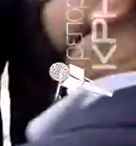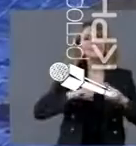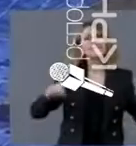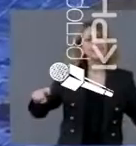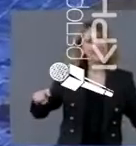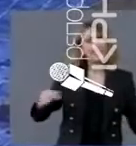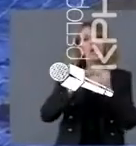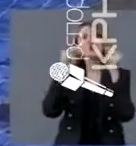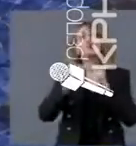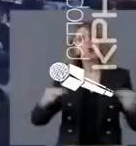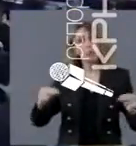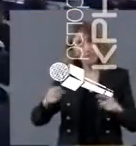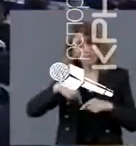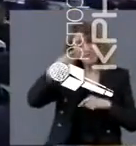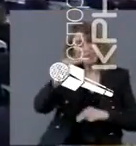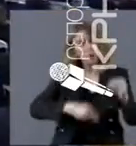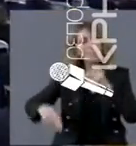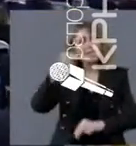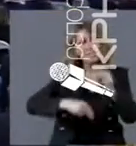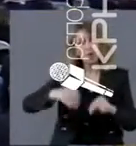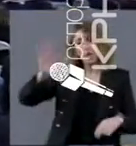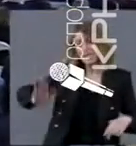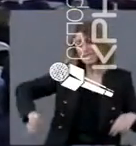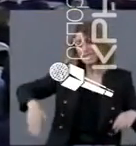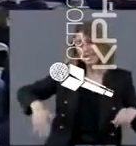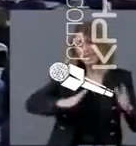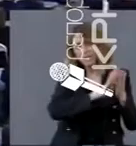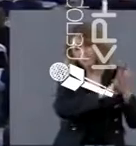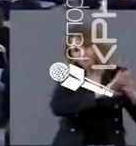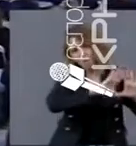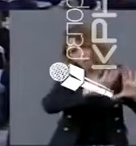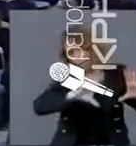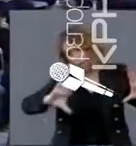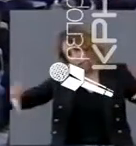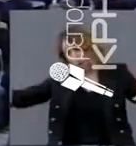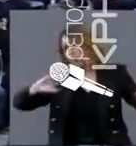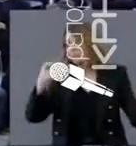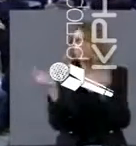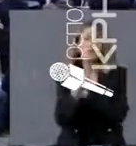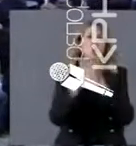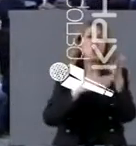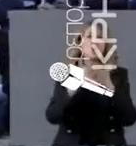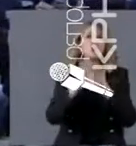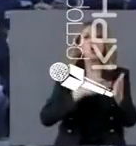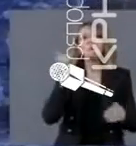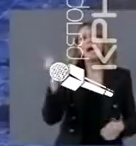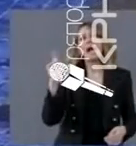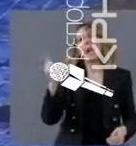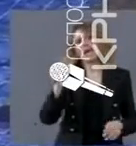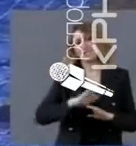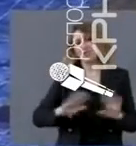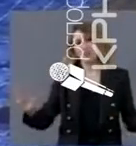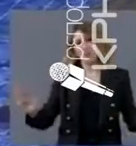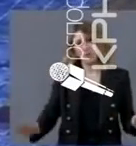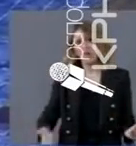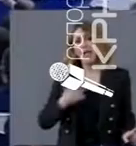μηνύματα ενότητας και αισιοδοξίας. Θα αλλάξουμε την Ελλάδα για το καλύτερο. Και αυτό είναι το μήνυμα που θα δώσω σήμερα από την